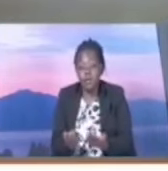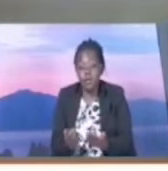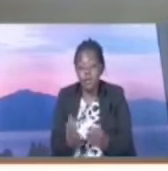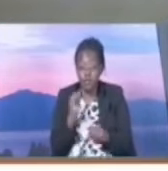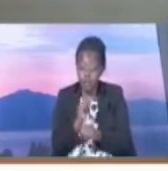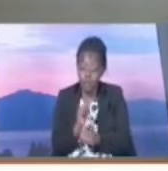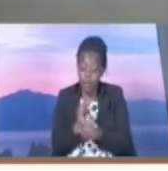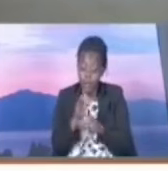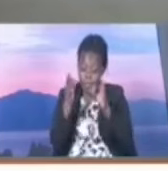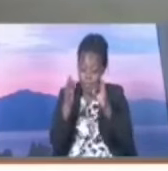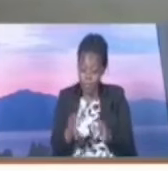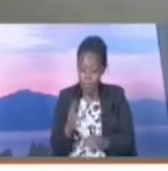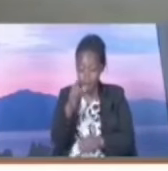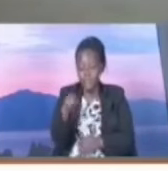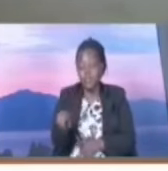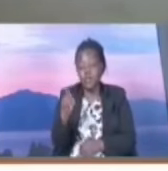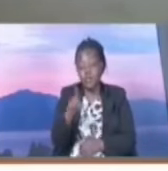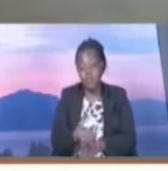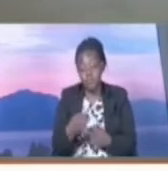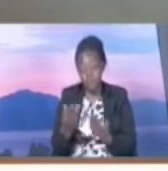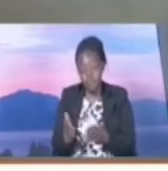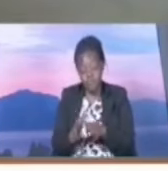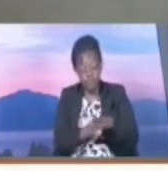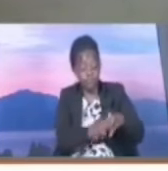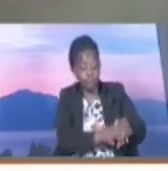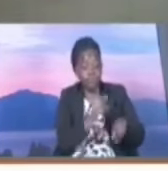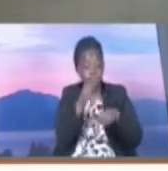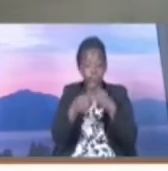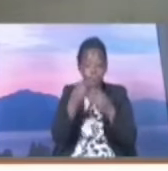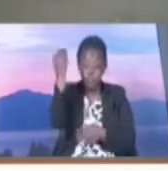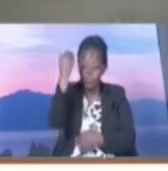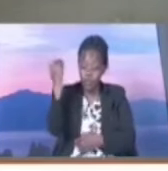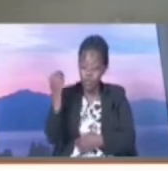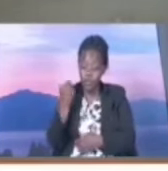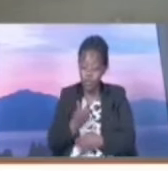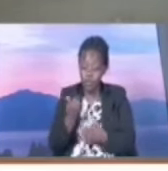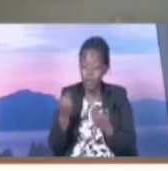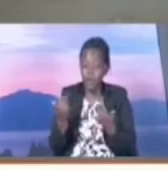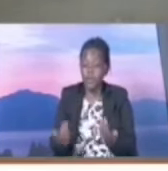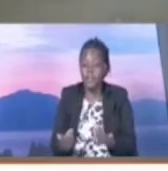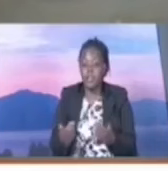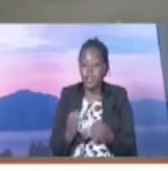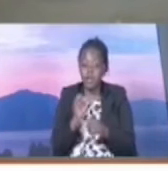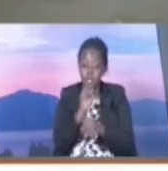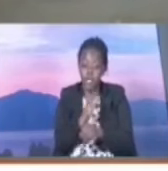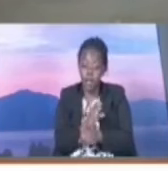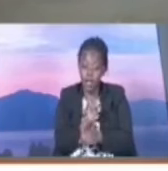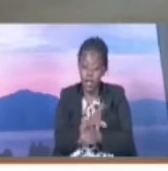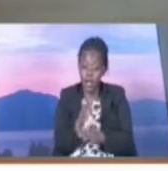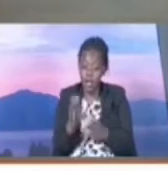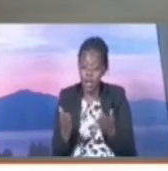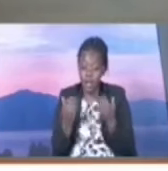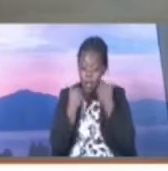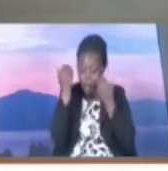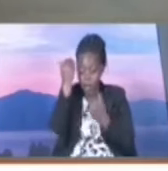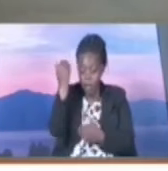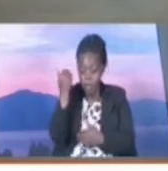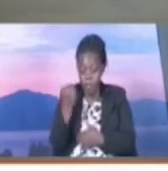akoleramu ebintu ebikyamu ate tweyongeddeyo ne kkooti ey'e Makindye ng'enebadde ekubirizibwa omulamuzi